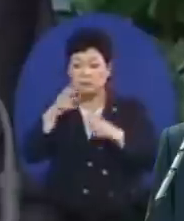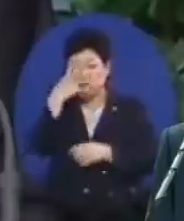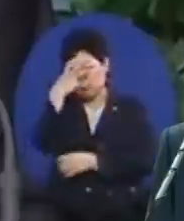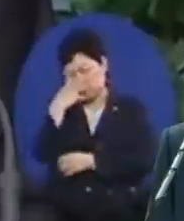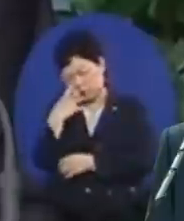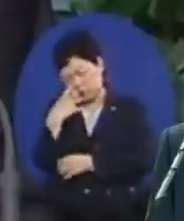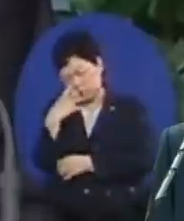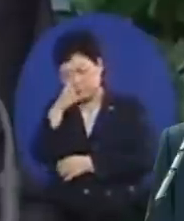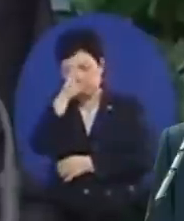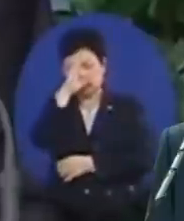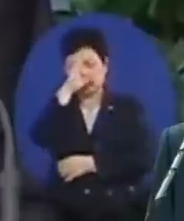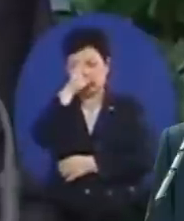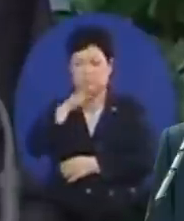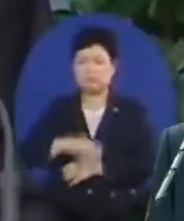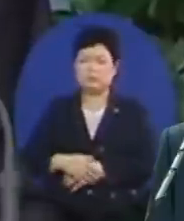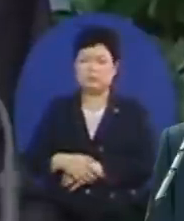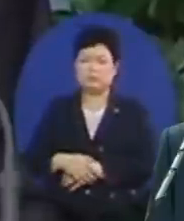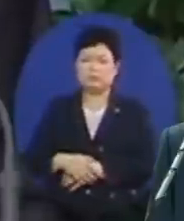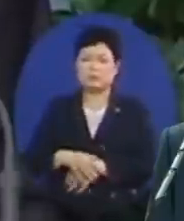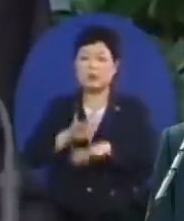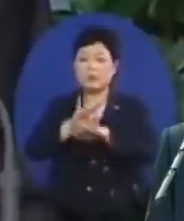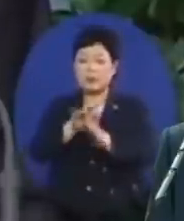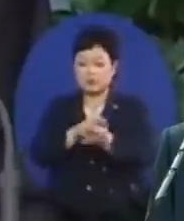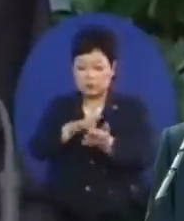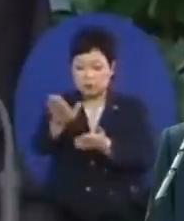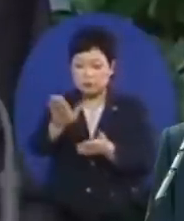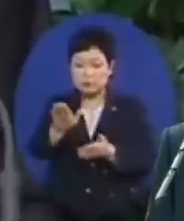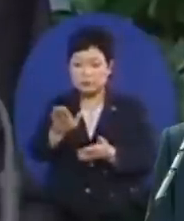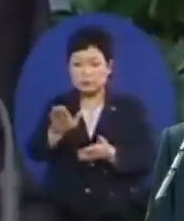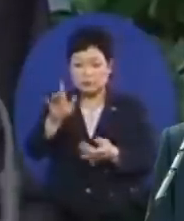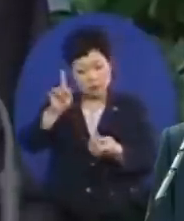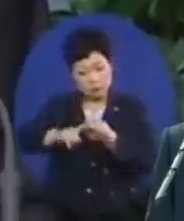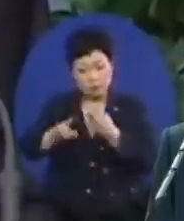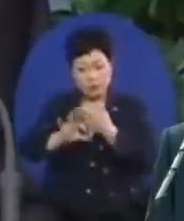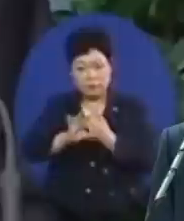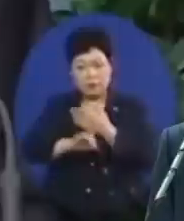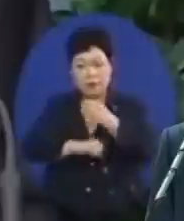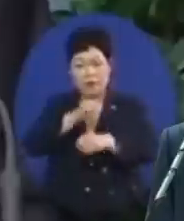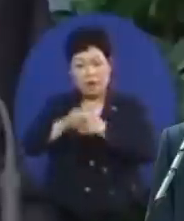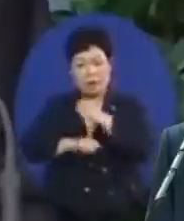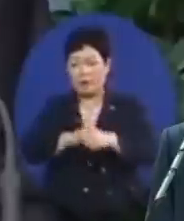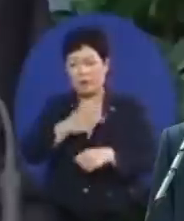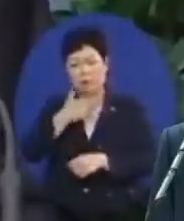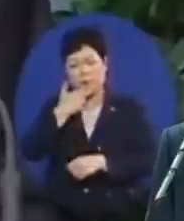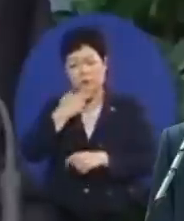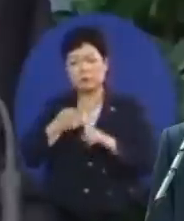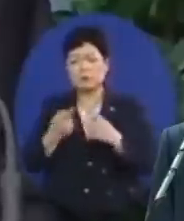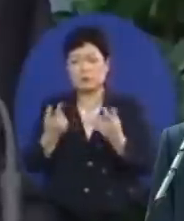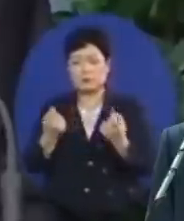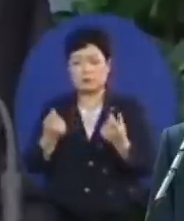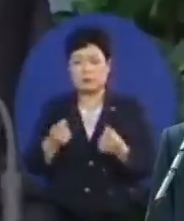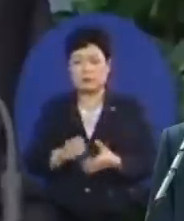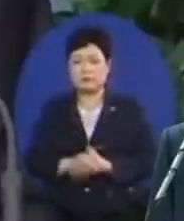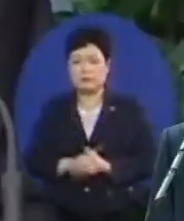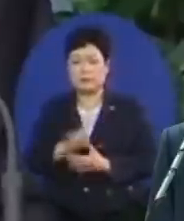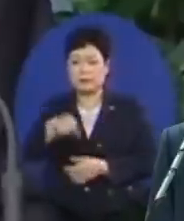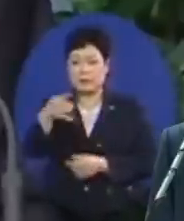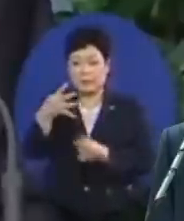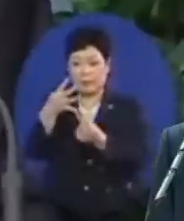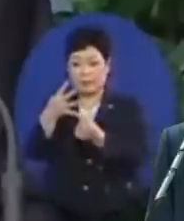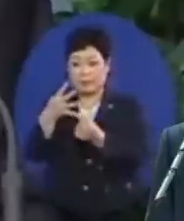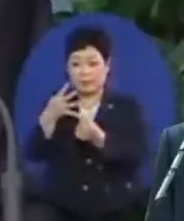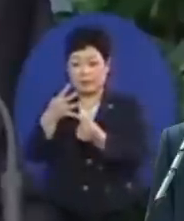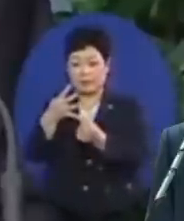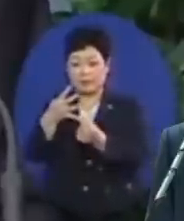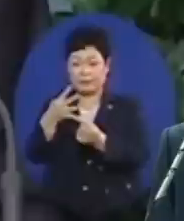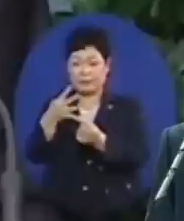우울증. 이거 마귀를 쫓아내지 않고는 해방이 되지 않는 것입니다. 그 다음에